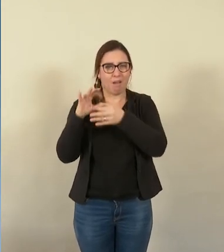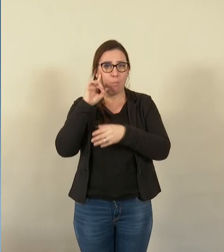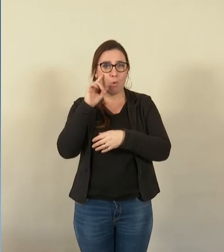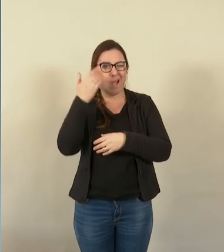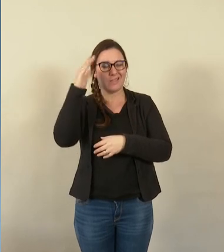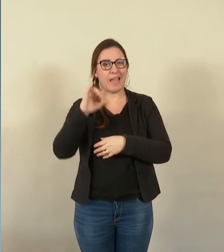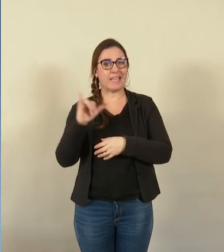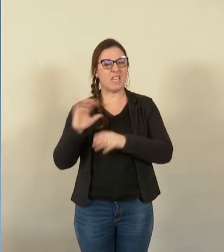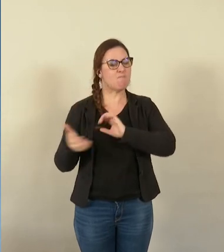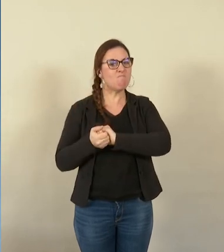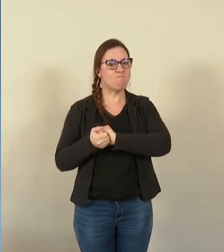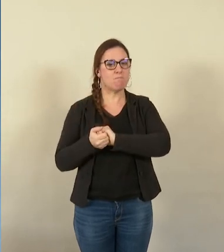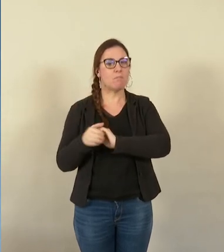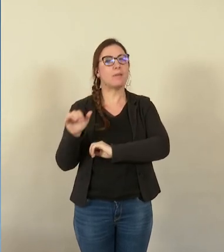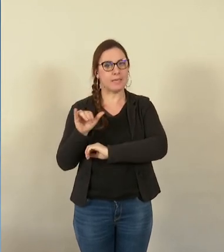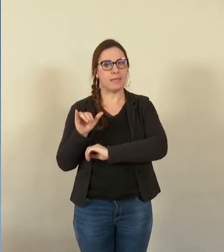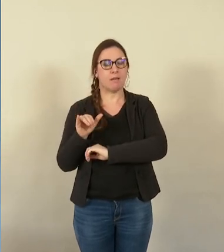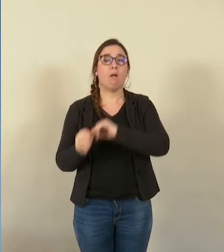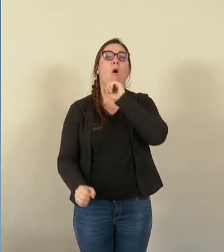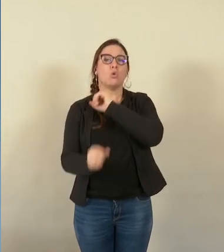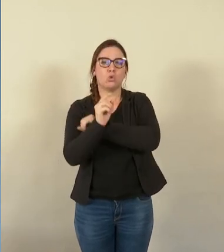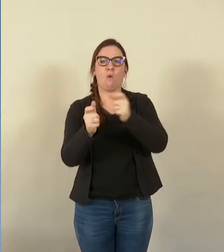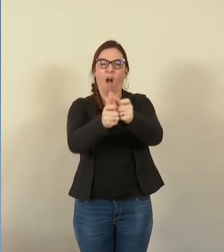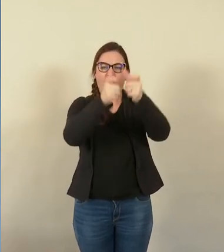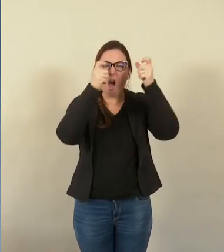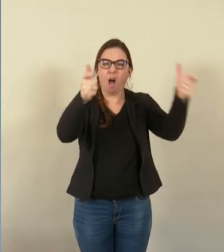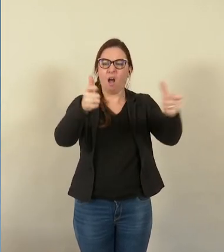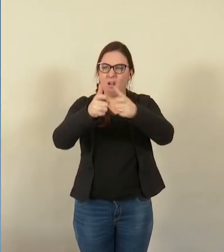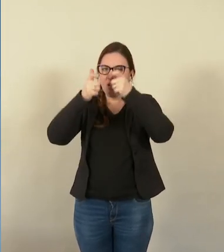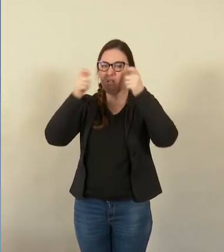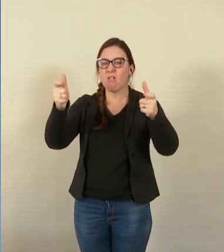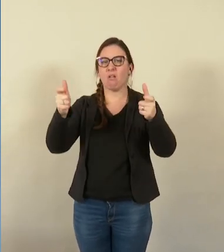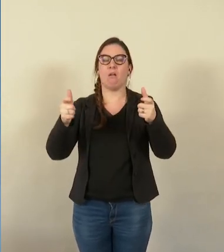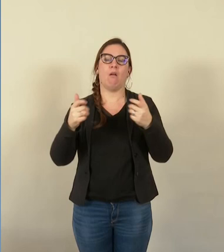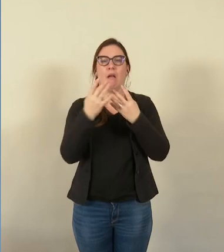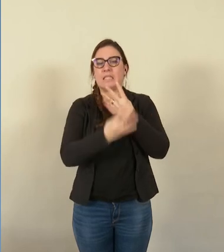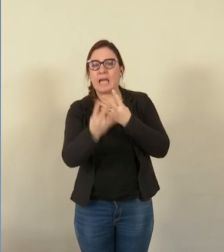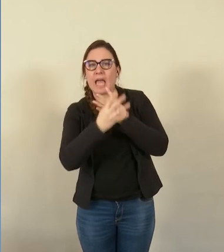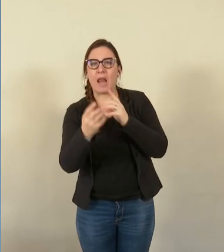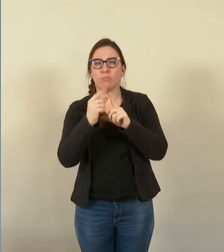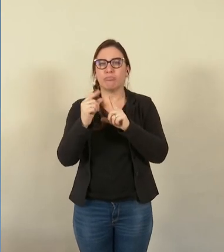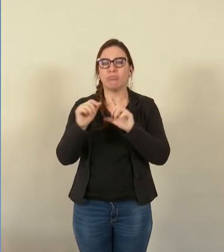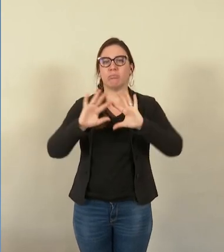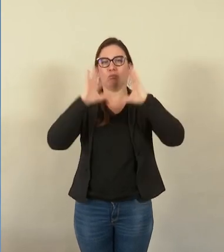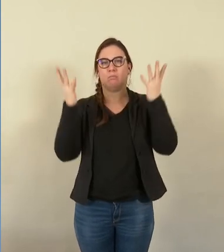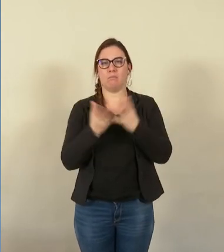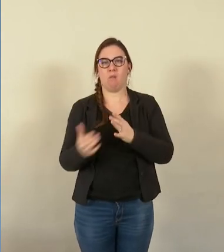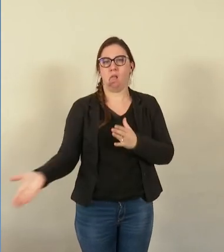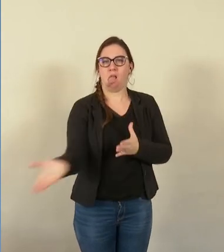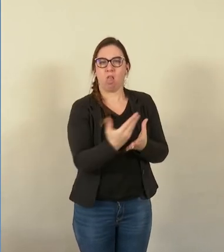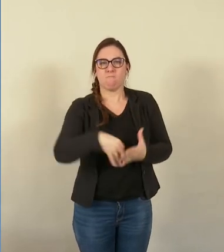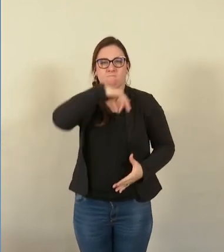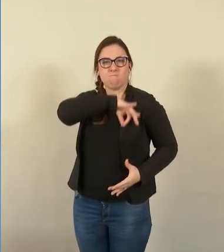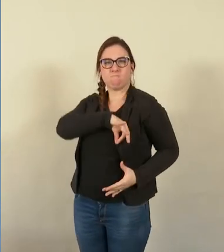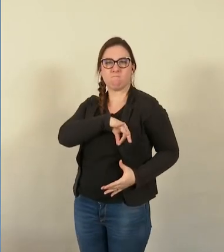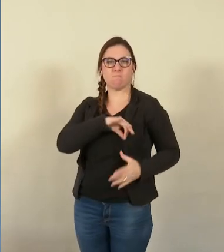alliés à part évidemment les quelques géants de notamment des des céréales qui captent l'essentiel dégains de la politique